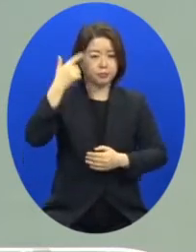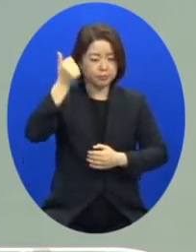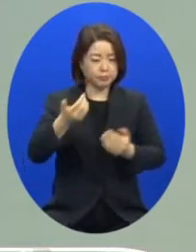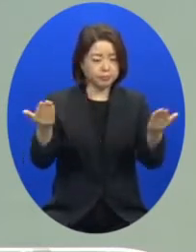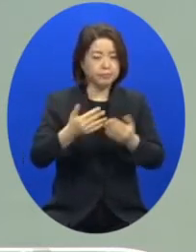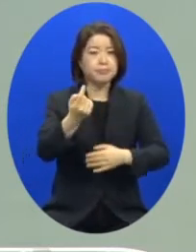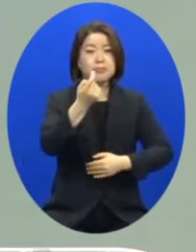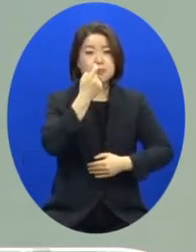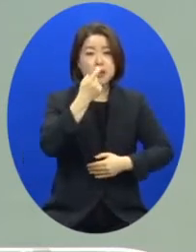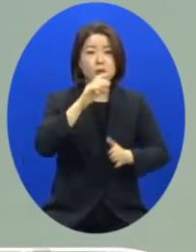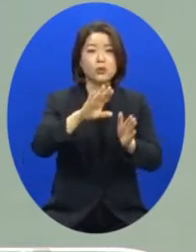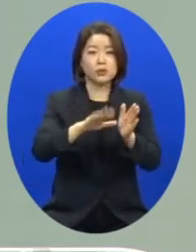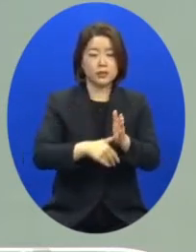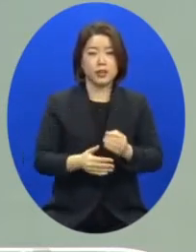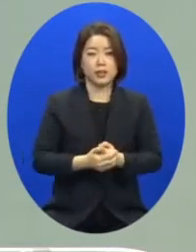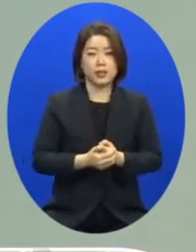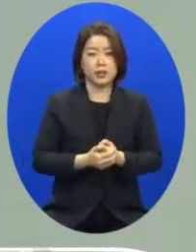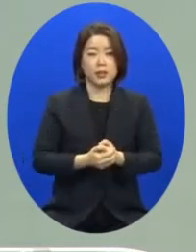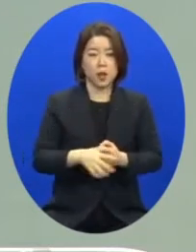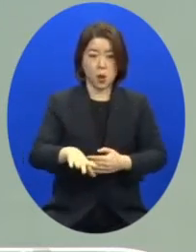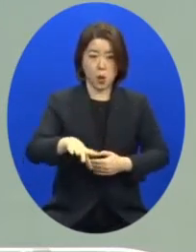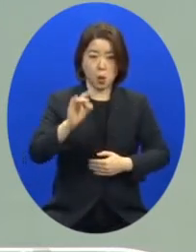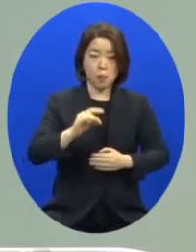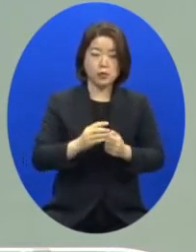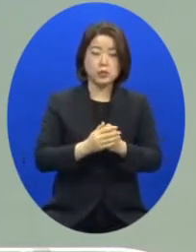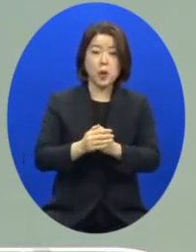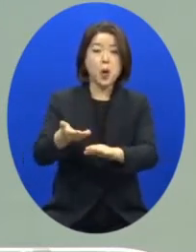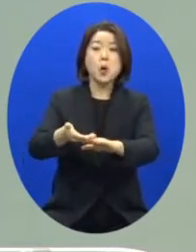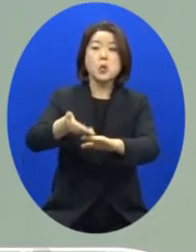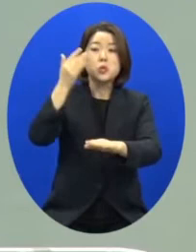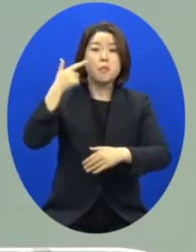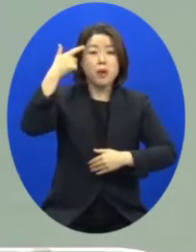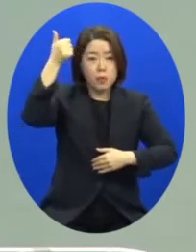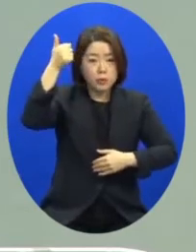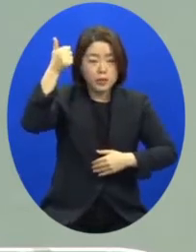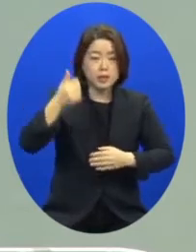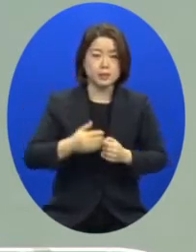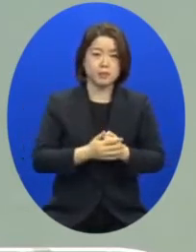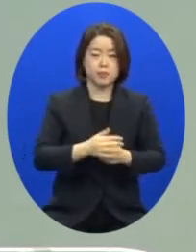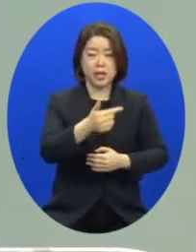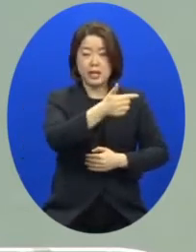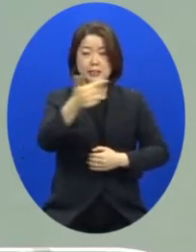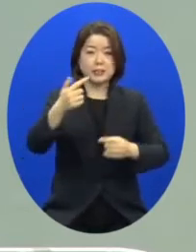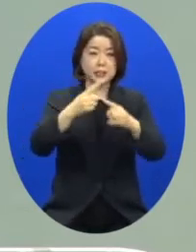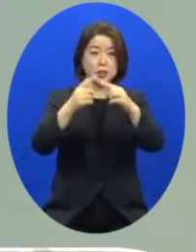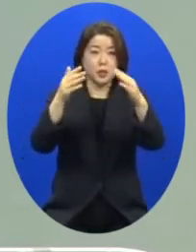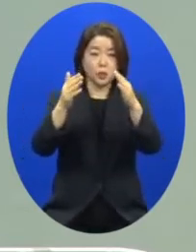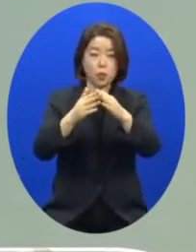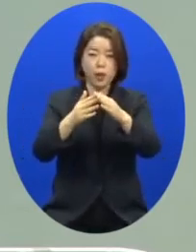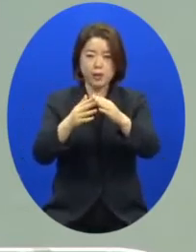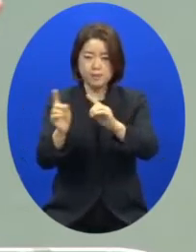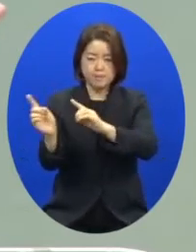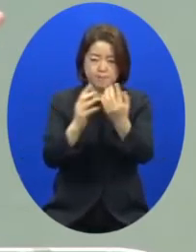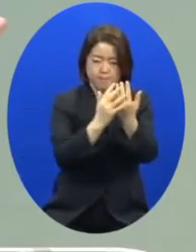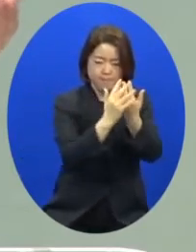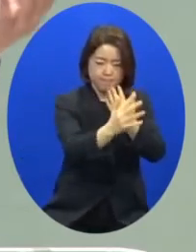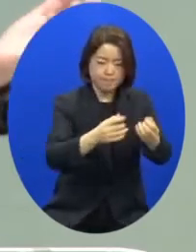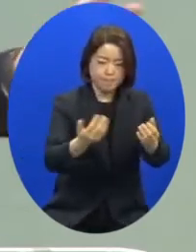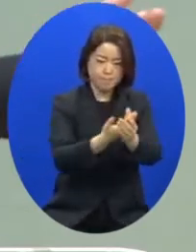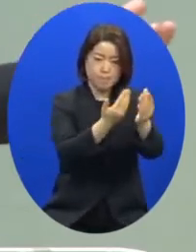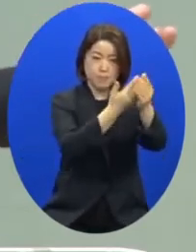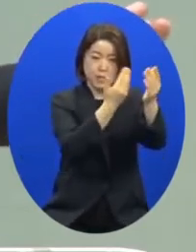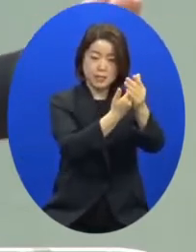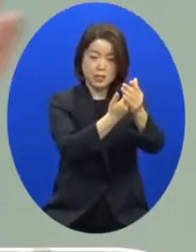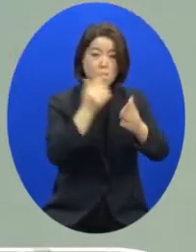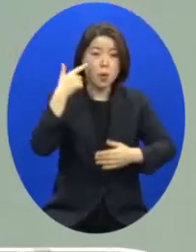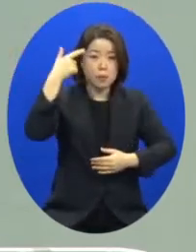때에 먼저 목회 하시는 선배 목사님 큰 교회 부흥 시키신 목사님 그